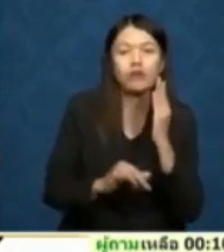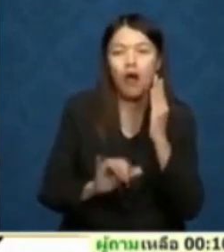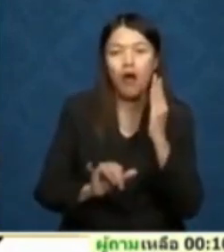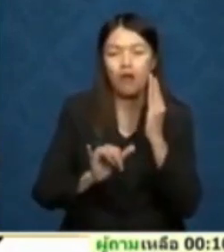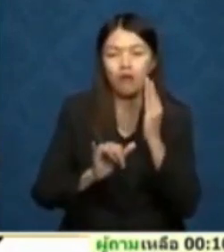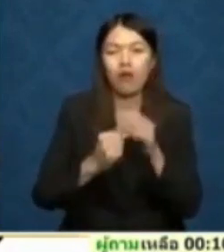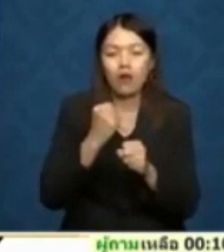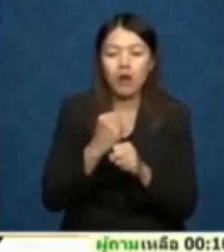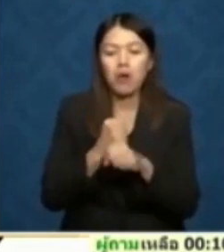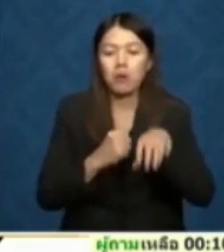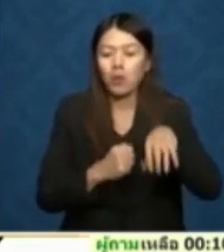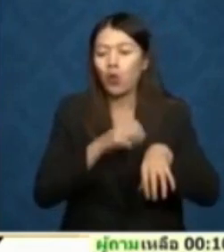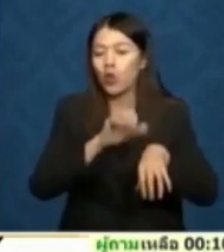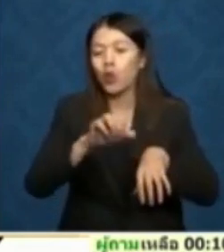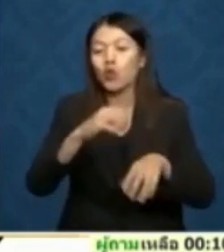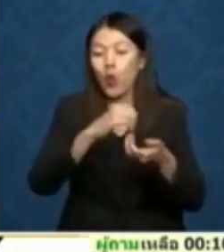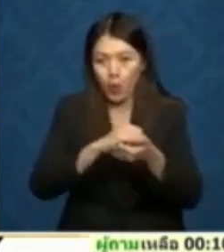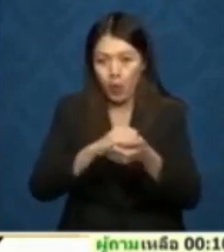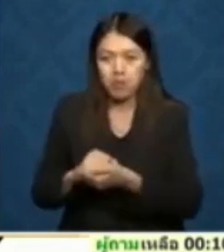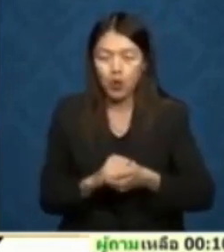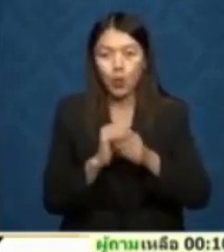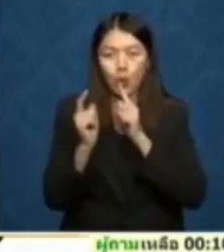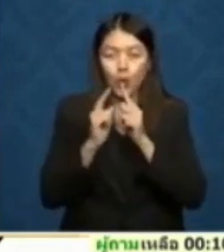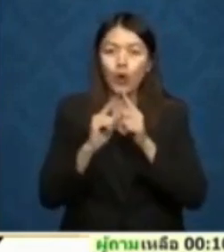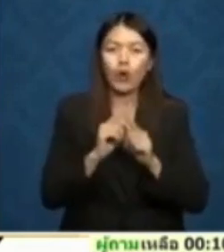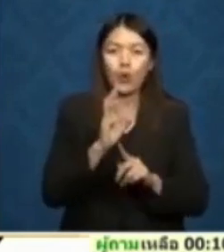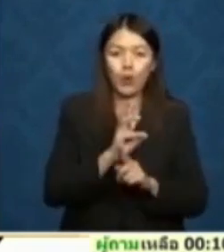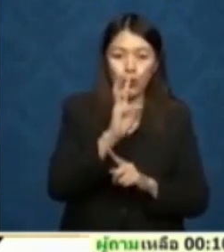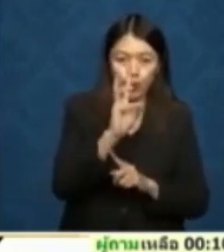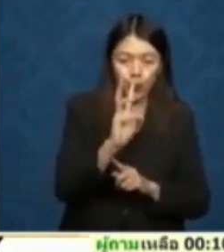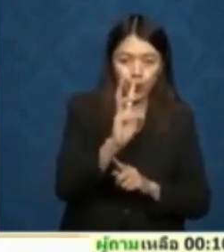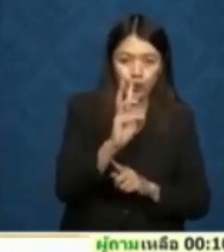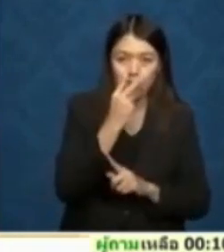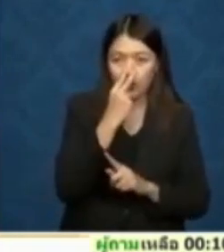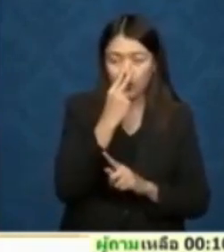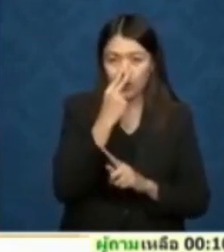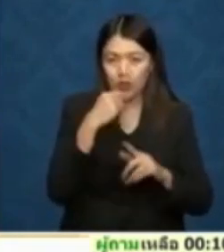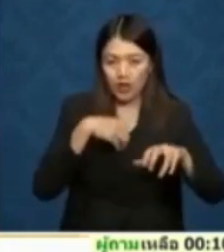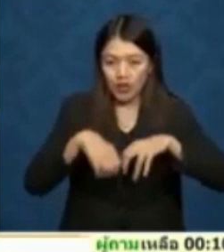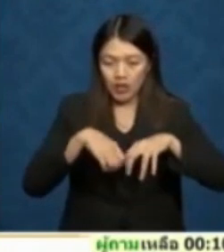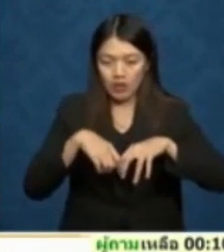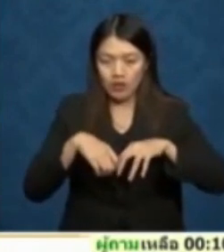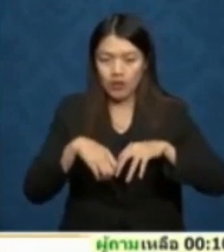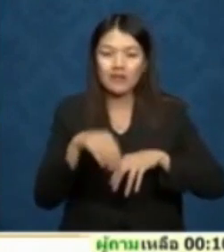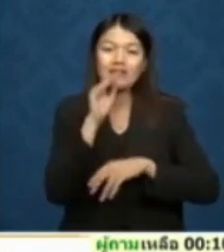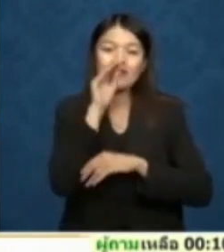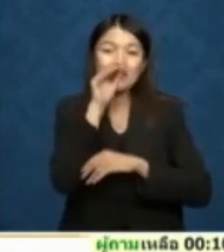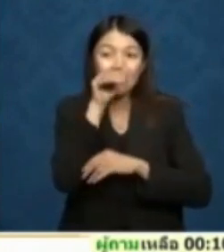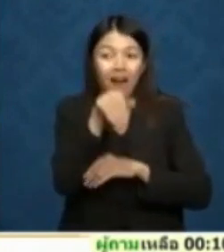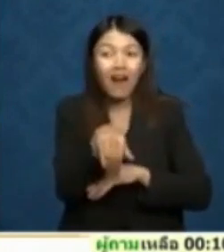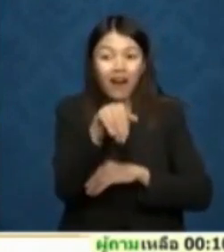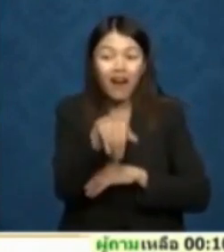หน่วยงานหนึ่งประเด็นที่6ประเด็นการประกอบกิจการปางช้างในพื้นที่ของนายเด